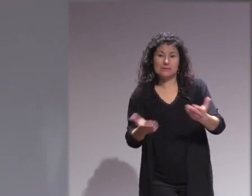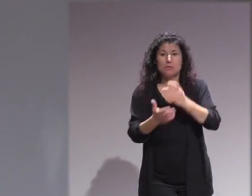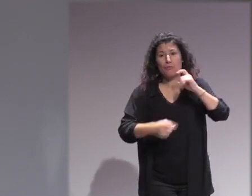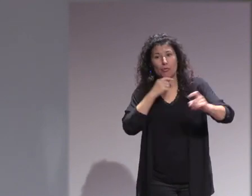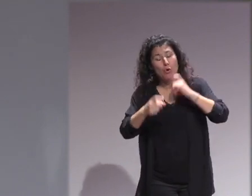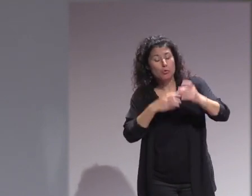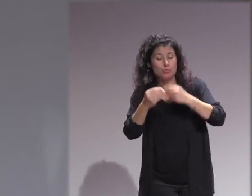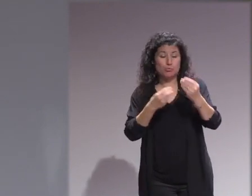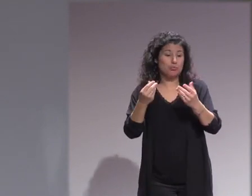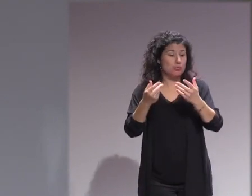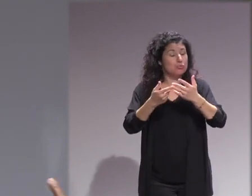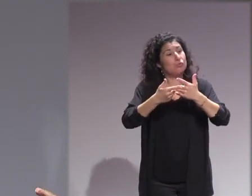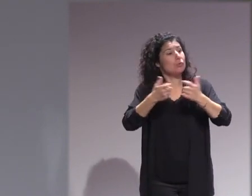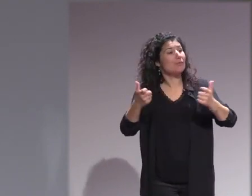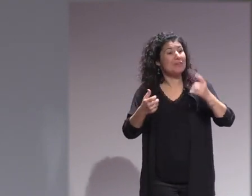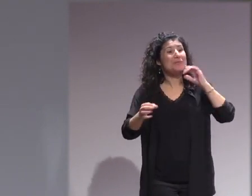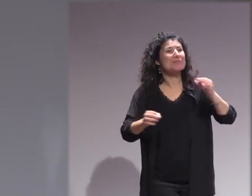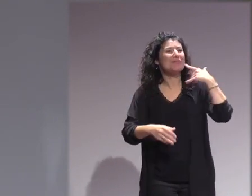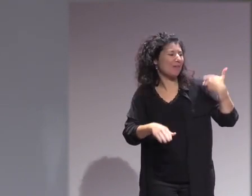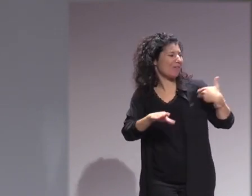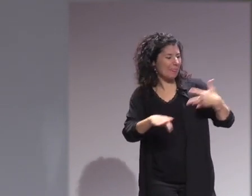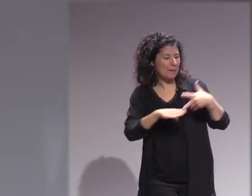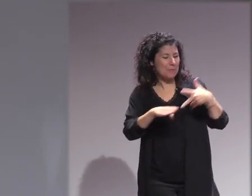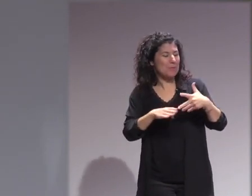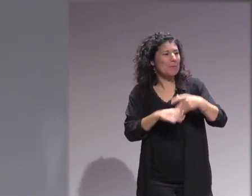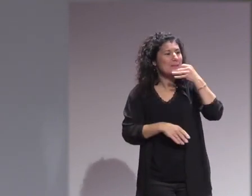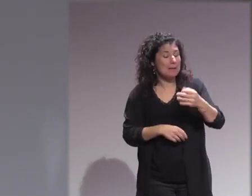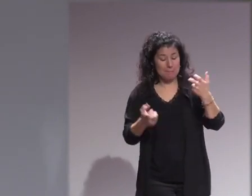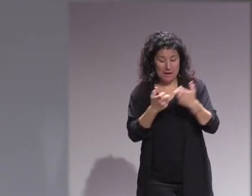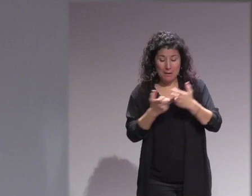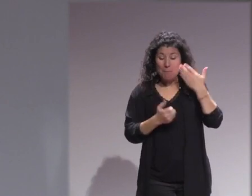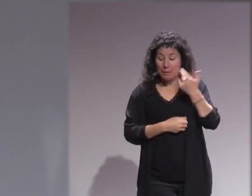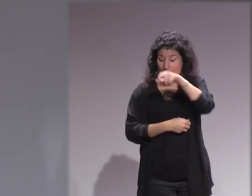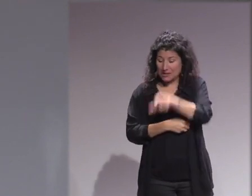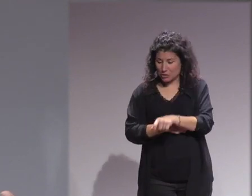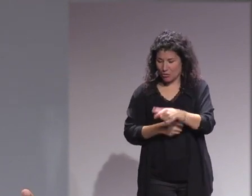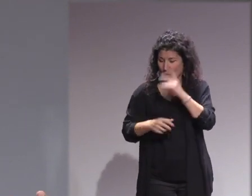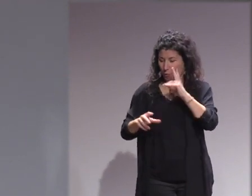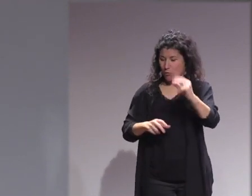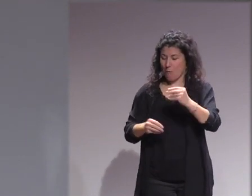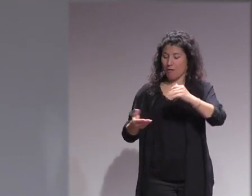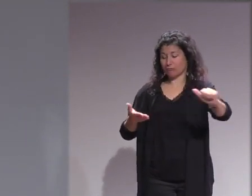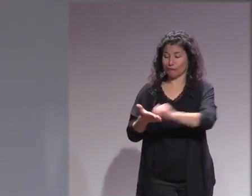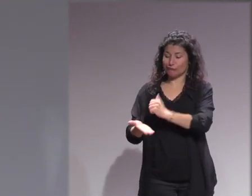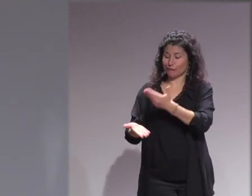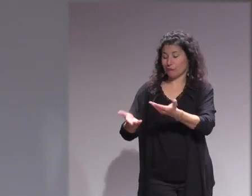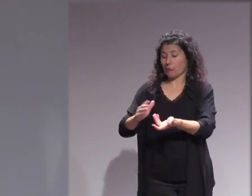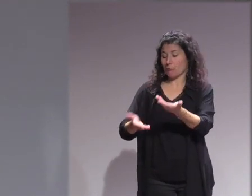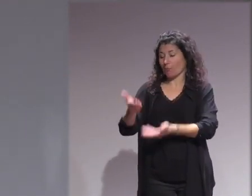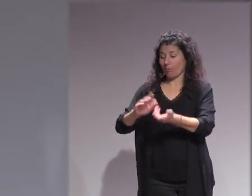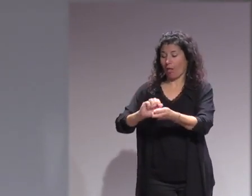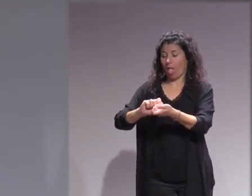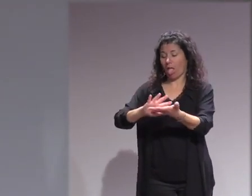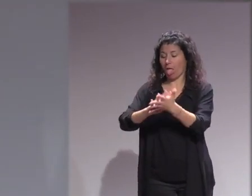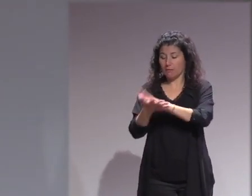dans des violences qui sont liées à ce qu'on a vu au tout début. Si vous avez réifié la personne que vous adoptez, que vous attendez des choses spécifiques, une forme de